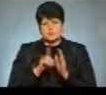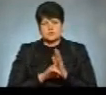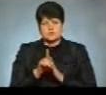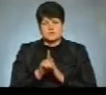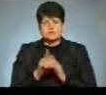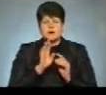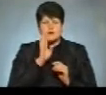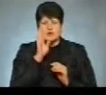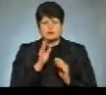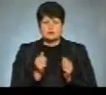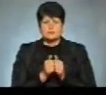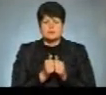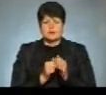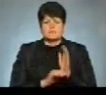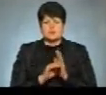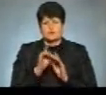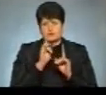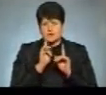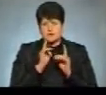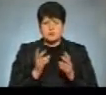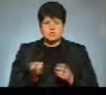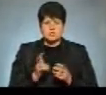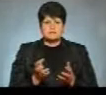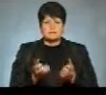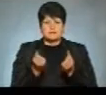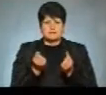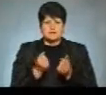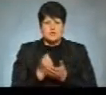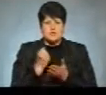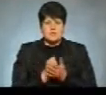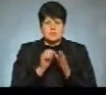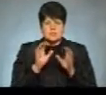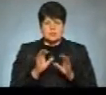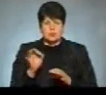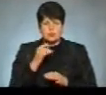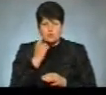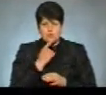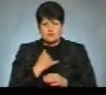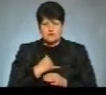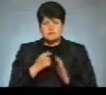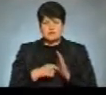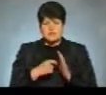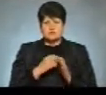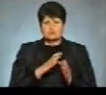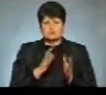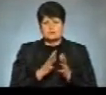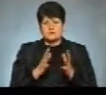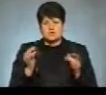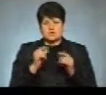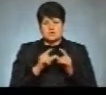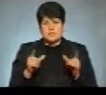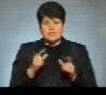засідання півгодини на площі кілька сотень людей прийшли підтримати ухвалення закону про мову. У нас в Донецьку були більше шкіл